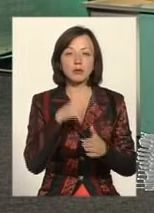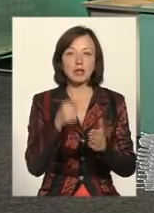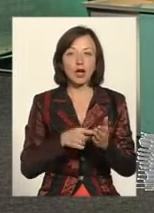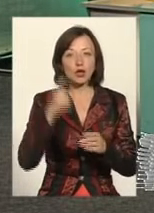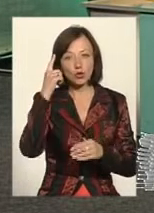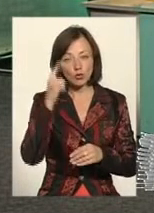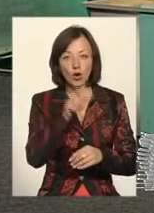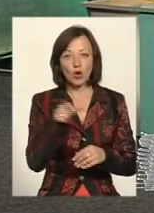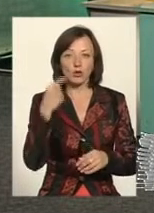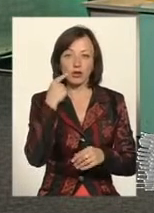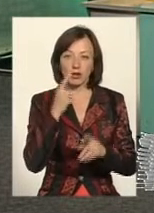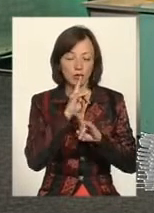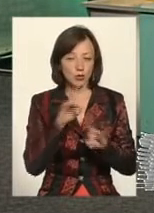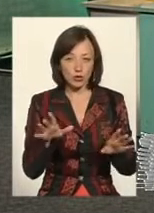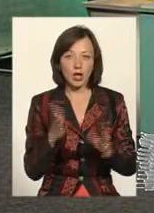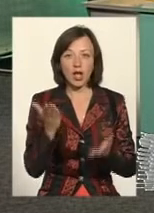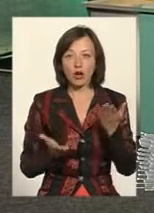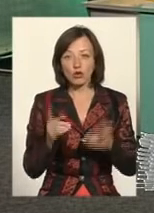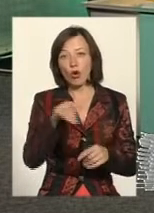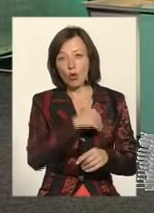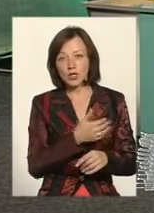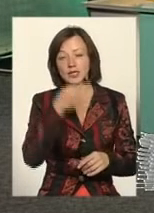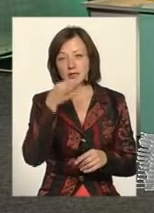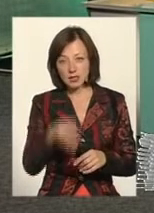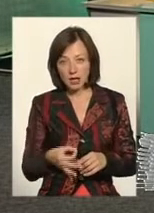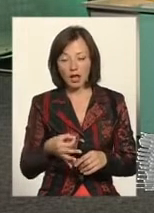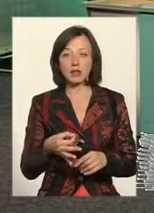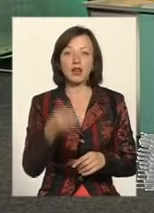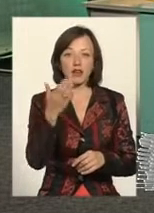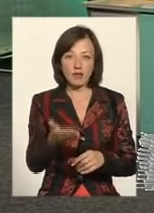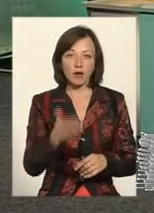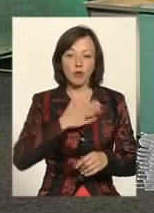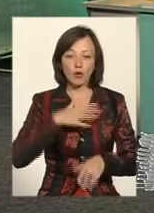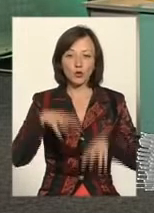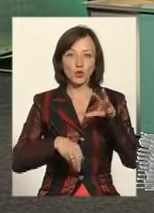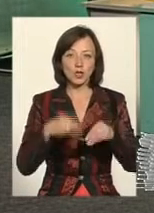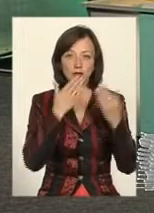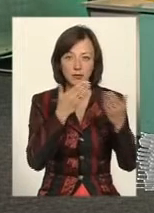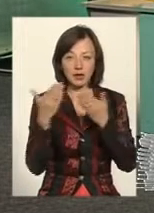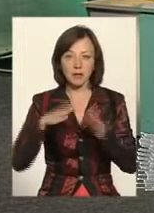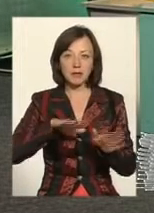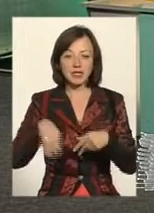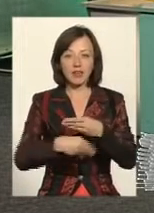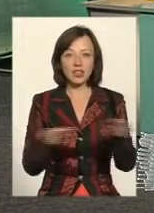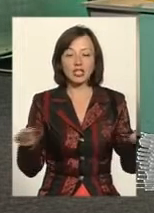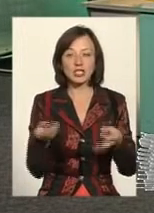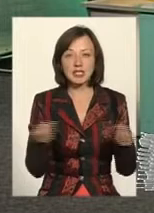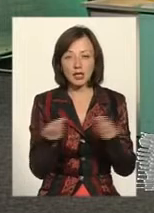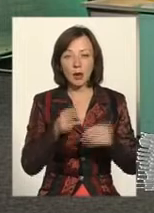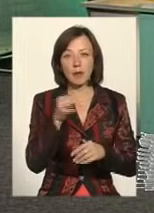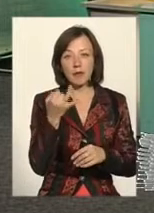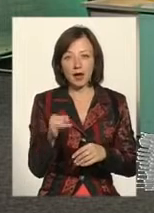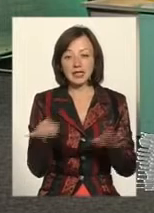що люди в обіді не будуть, і якщо ви щось хочете сказати, то ви по моїх сусідах прийдеться. Після видачі зерна, після видачі